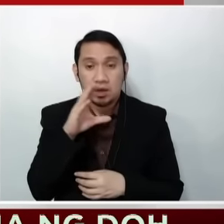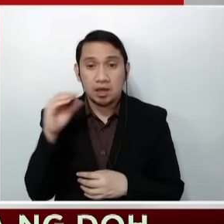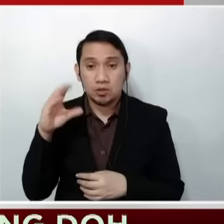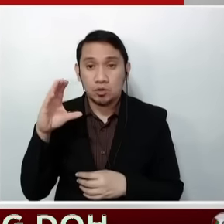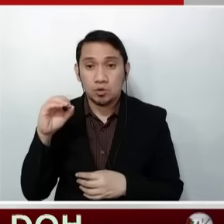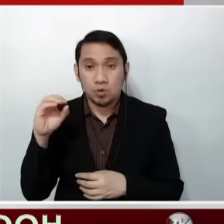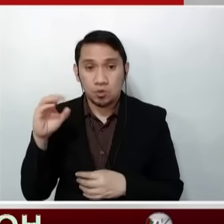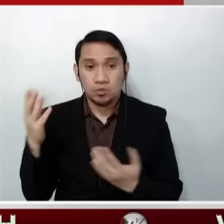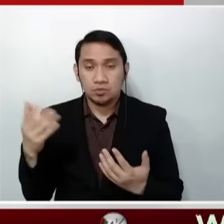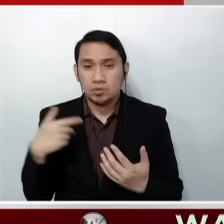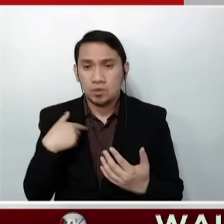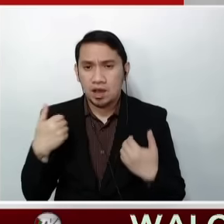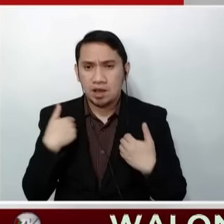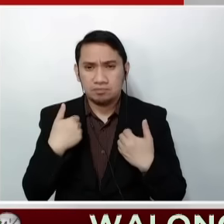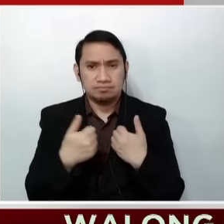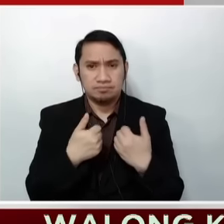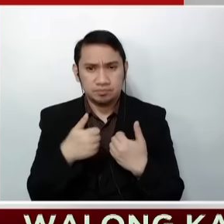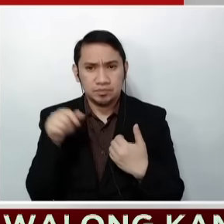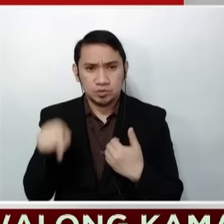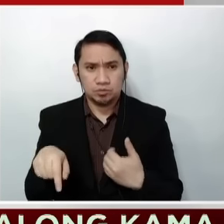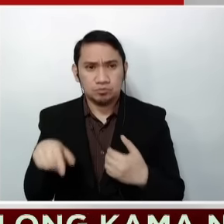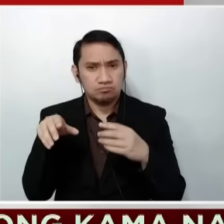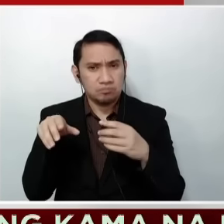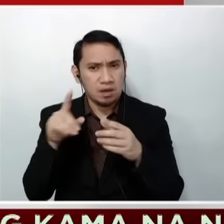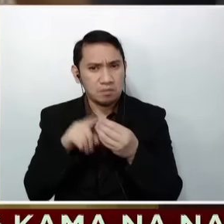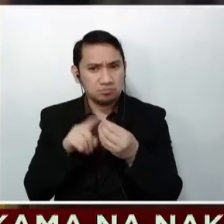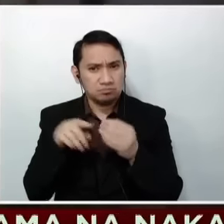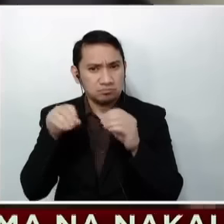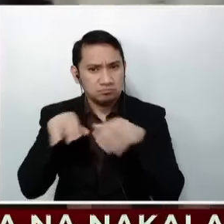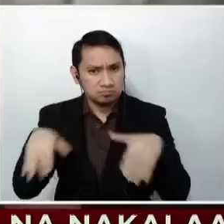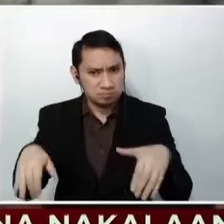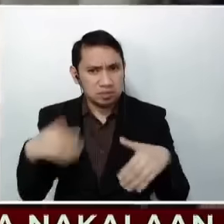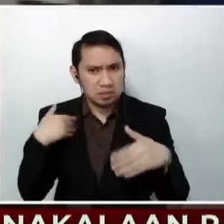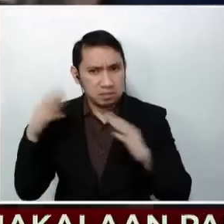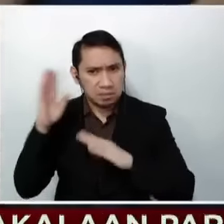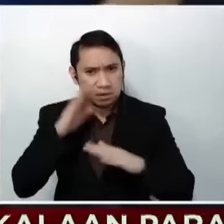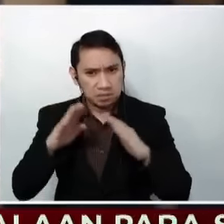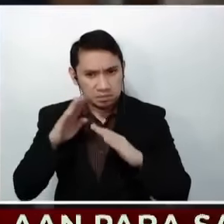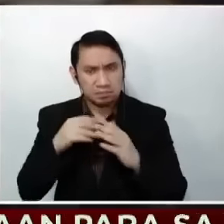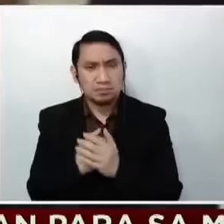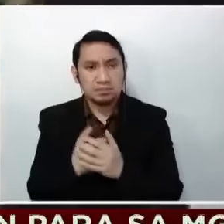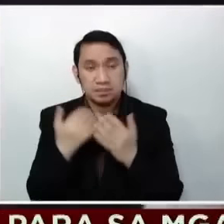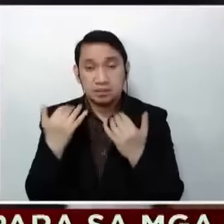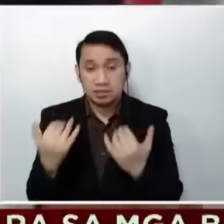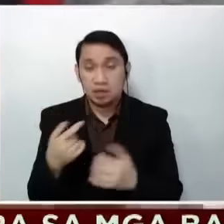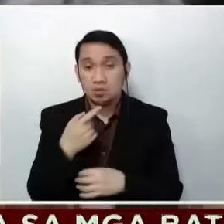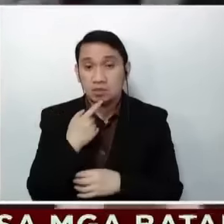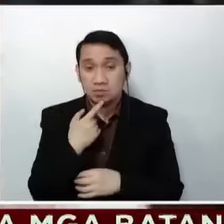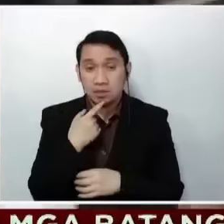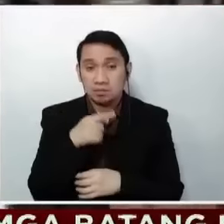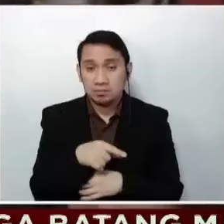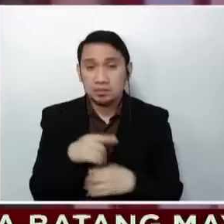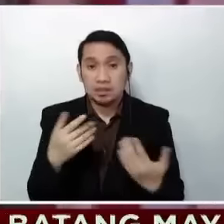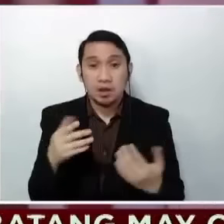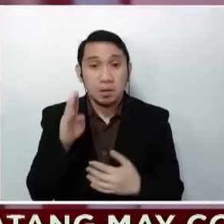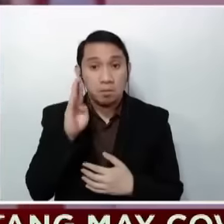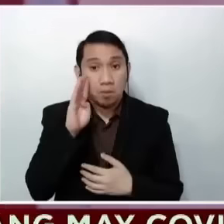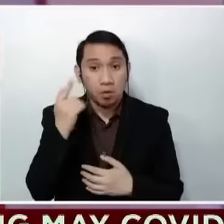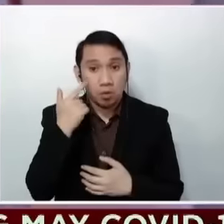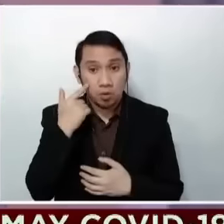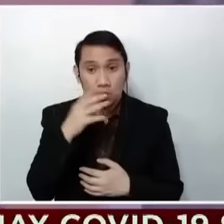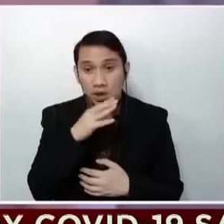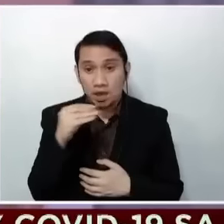na nakabanggaan nila sa reorganisasyon ng PDP Laban. Sa presidential race, sabi ni Matibag, sina Senador Bongo at